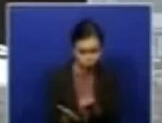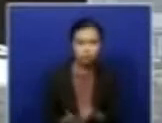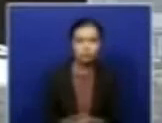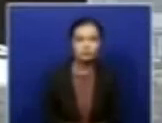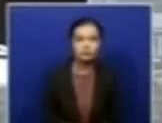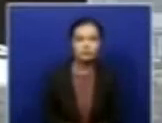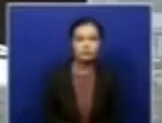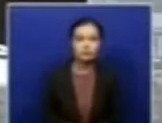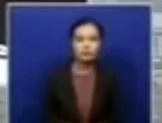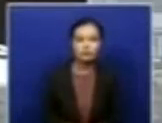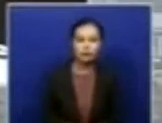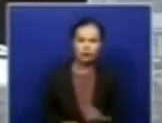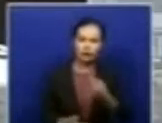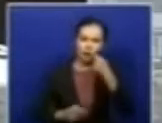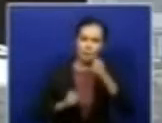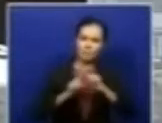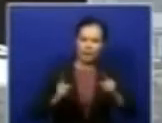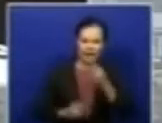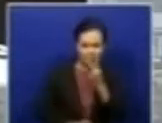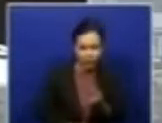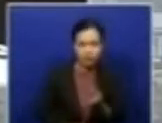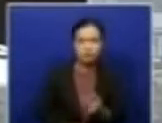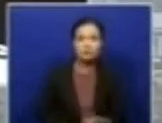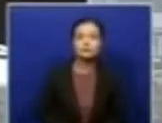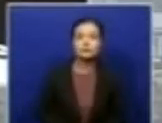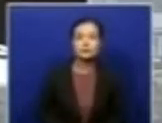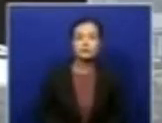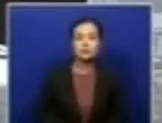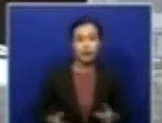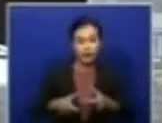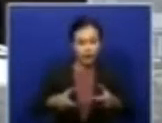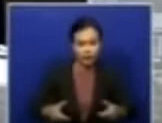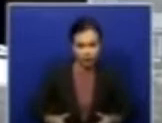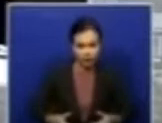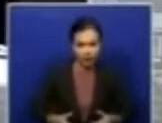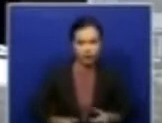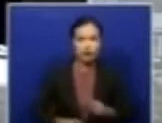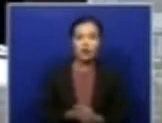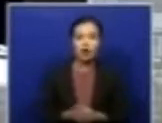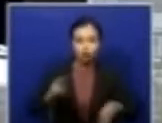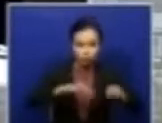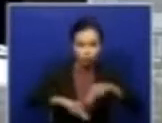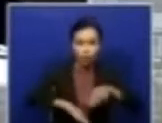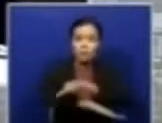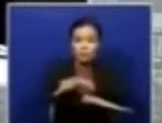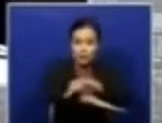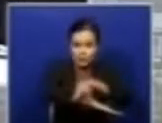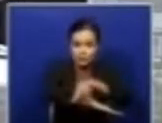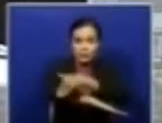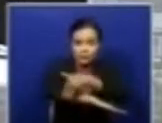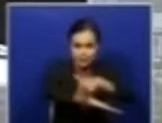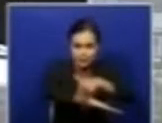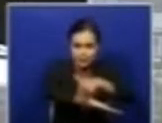เป็นเรื่องแปลกที่สุดที่ผมเห็นมารายงานของผู้ตรวจสอบบัญชีเขียนไว้ชัดเจ